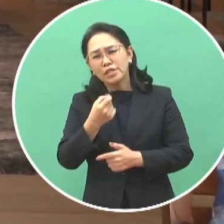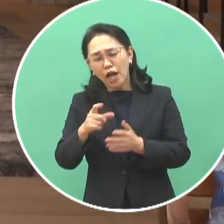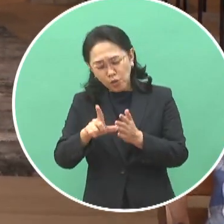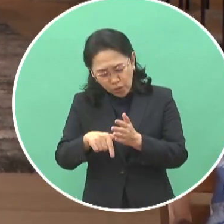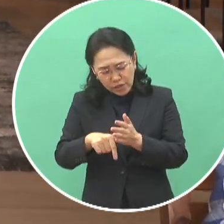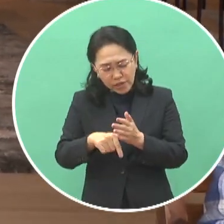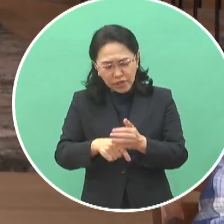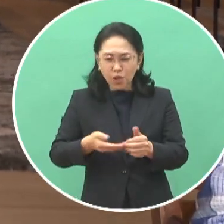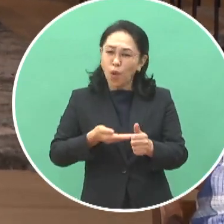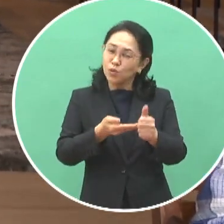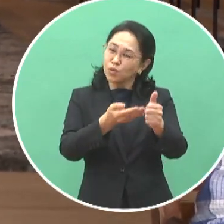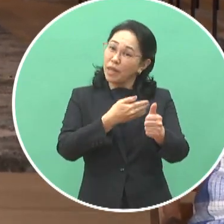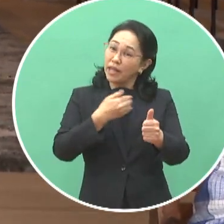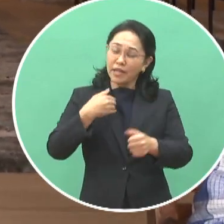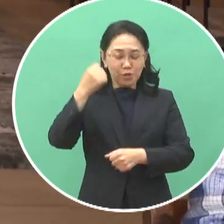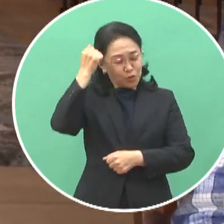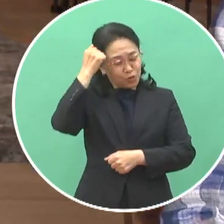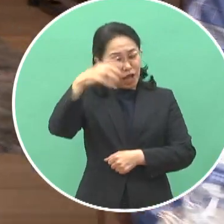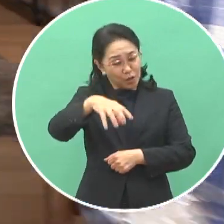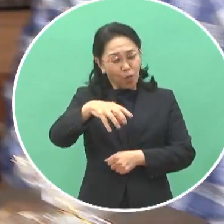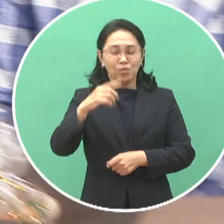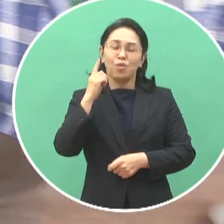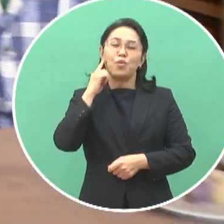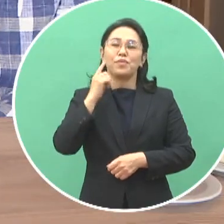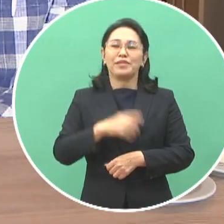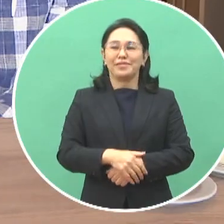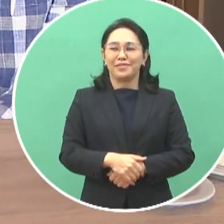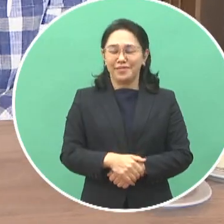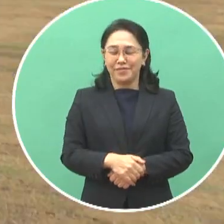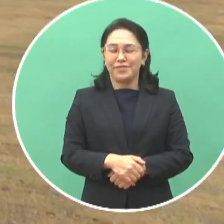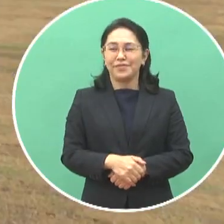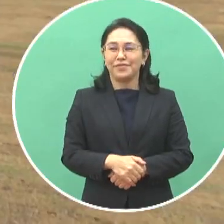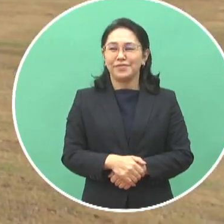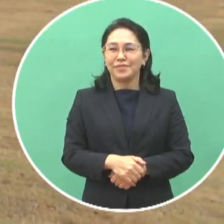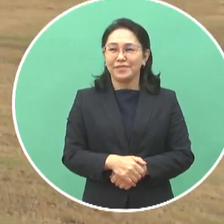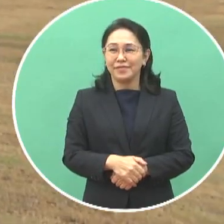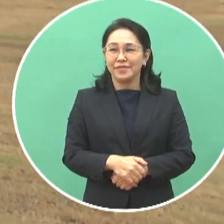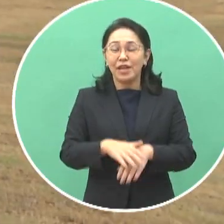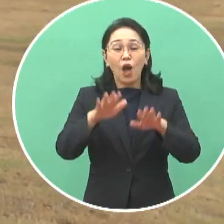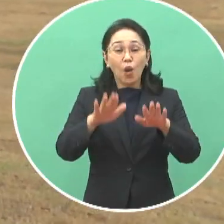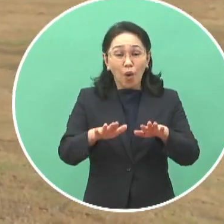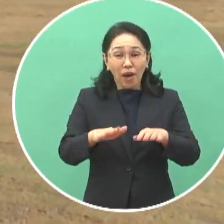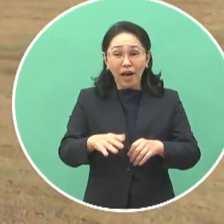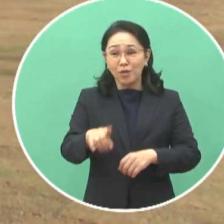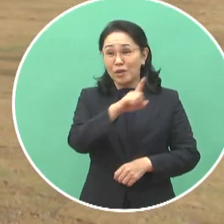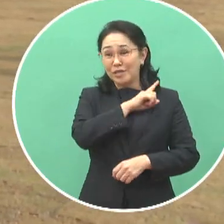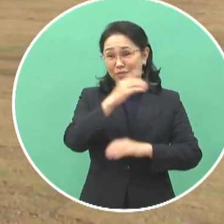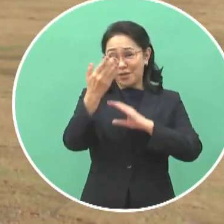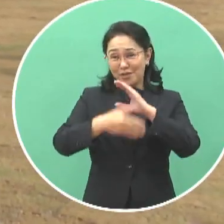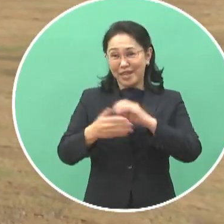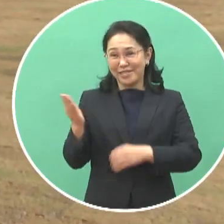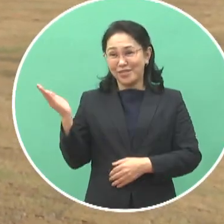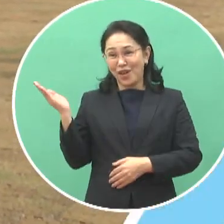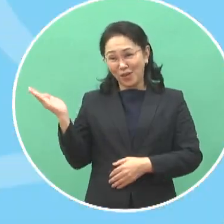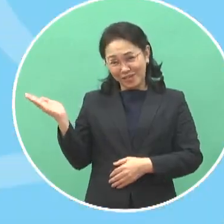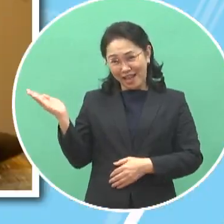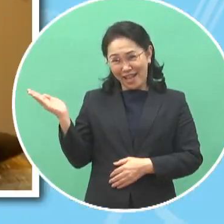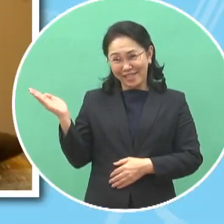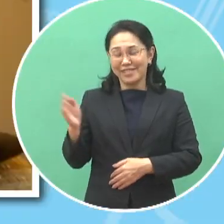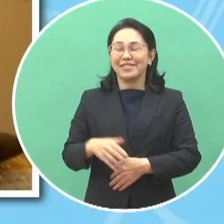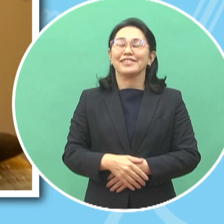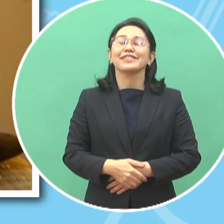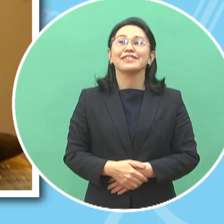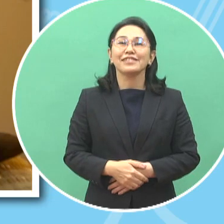方にもめちゃくちゃおすすめできるお宿だなと思いました。 今回のイチオシフォトはこち